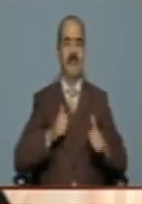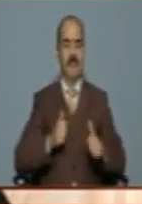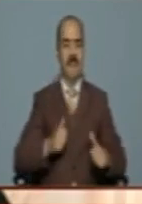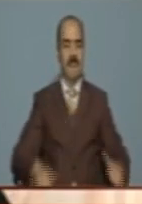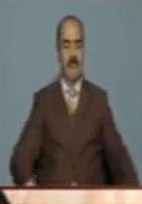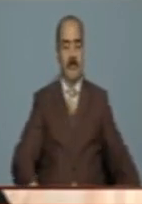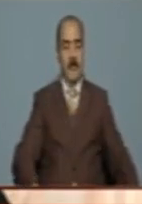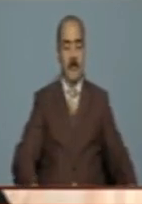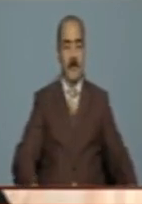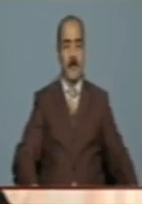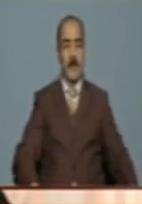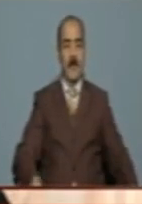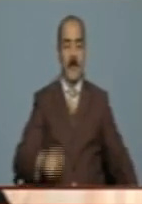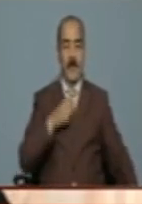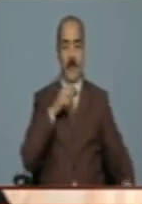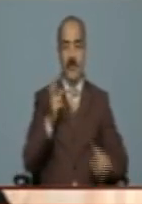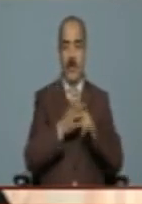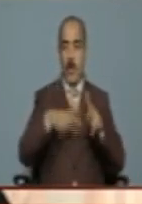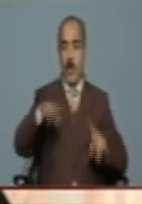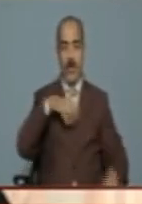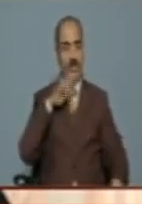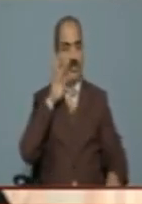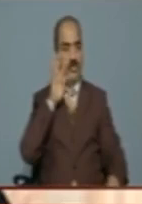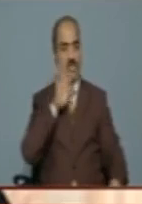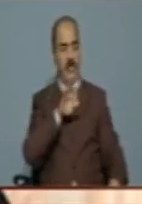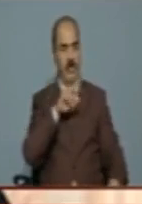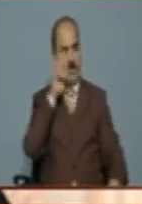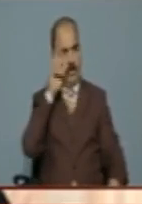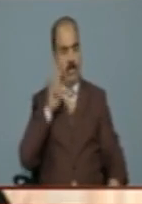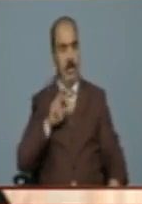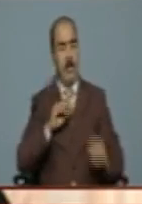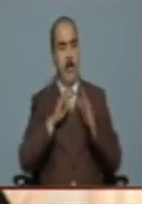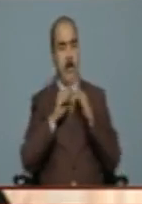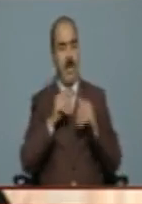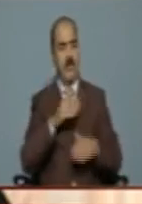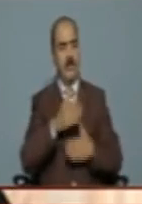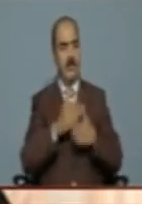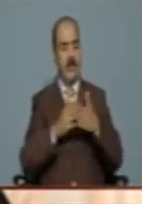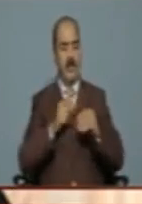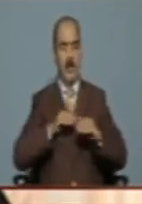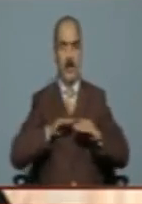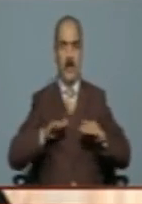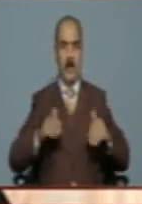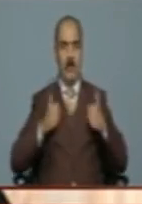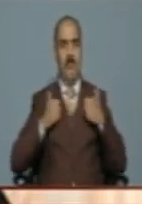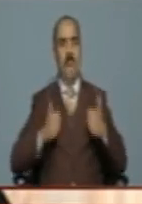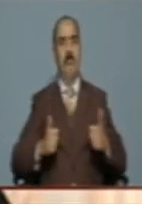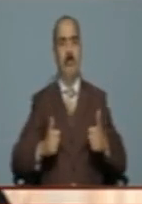فوقف الخلق جميعا ينظرون كيف نبني قواعد الديمقراطية.